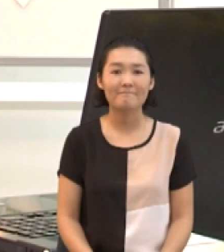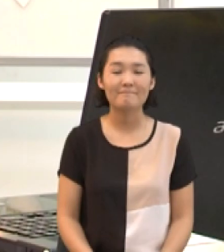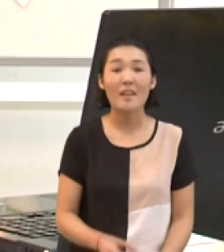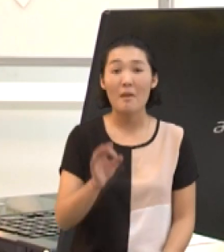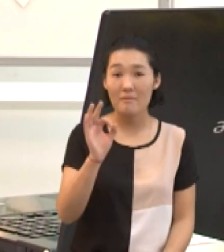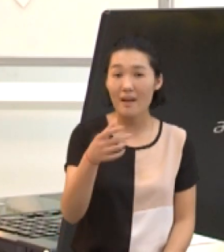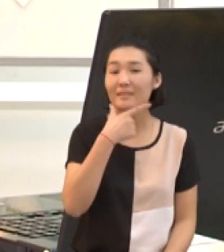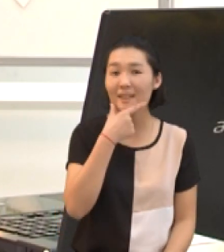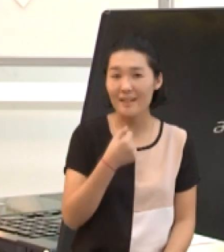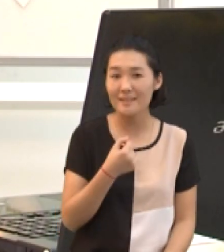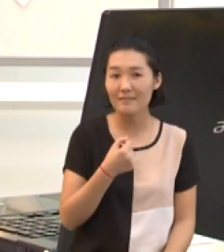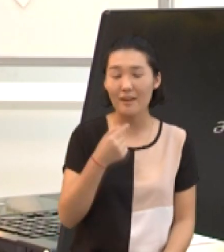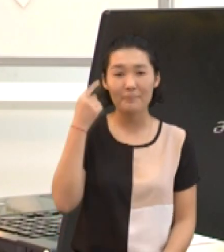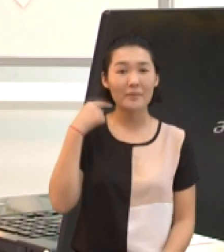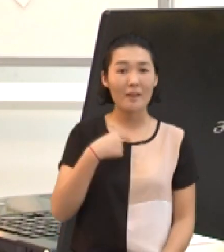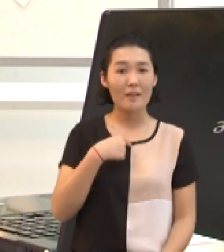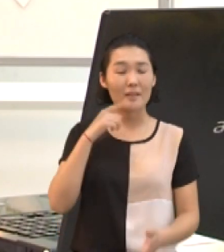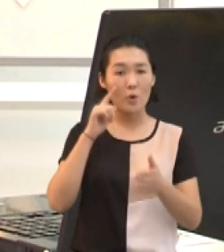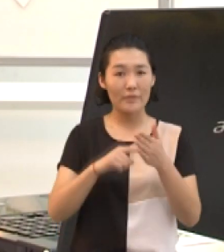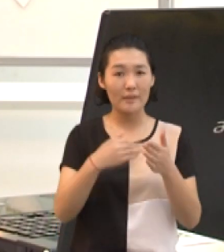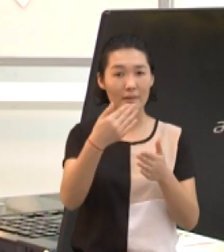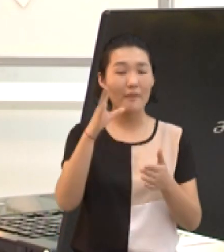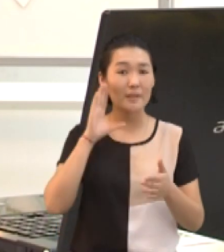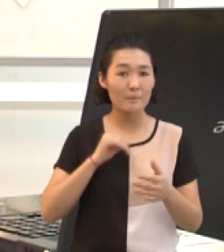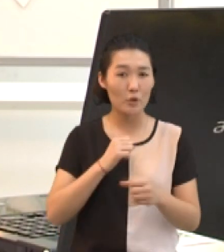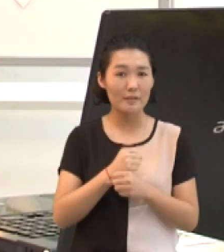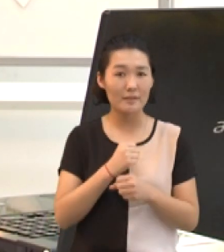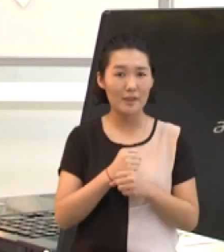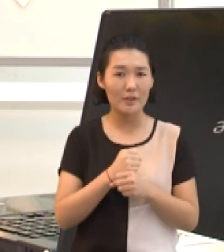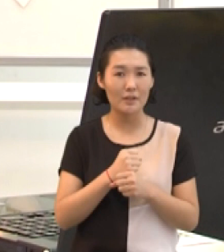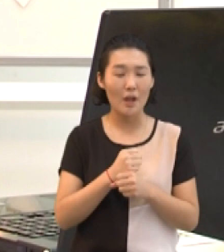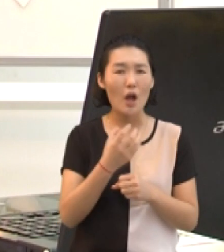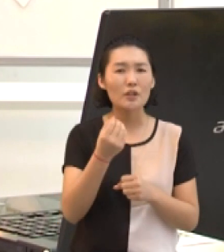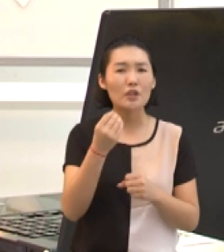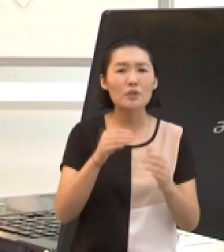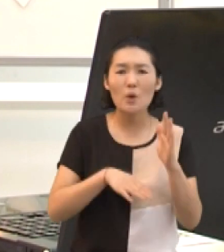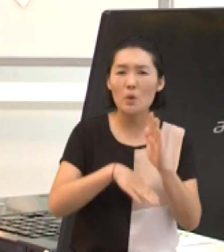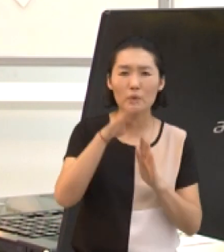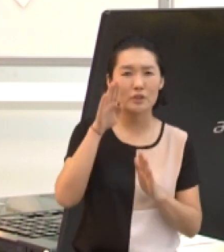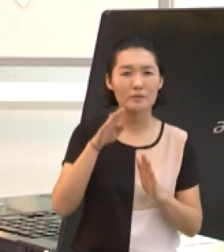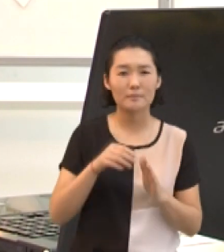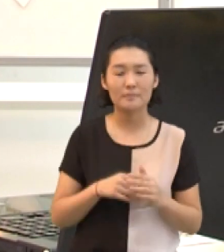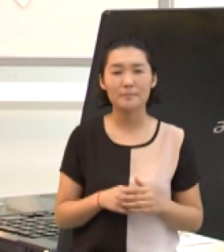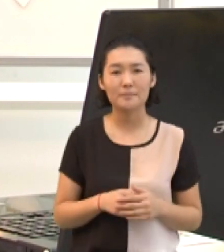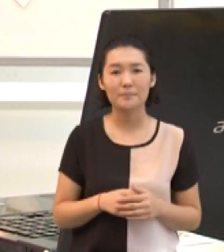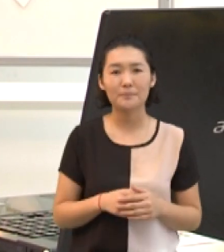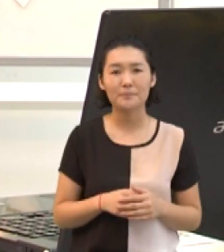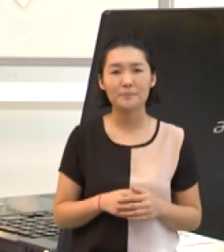Правда красиво? А я уверена, вы сможете сделать еще лучше.